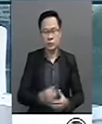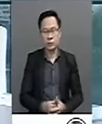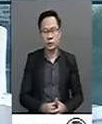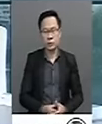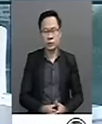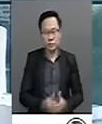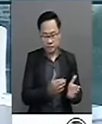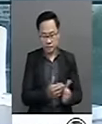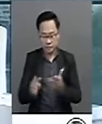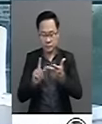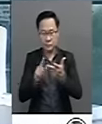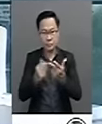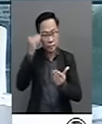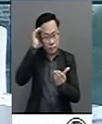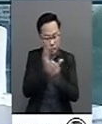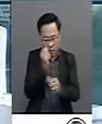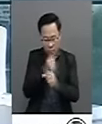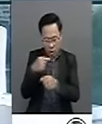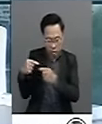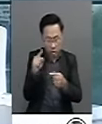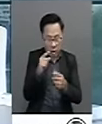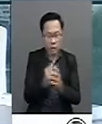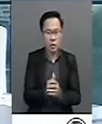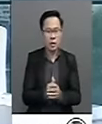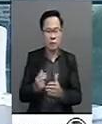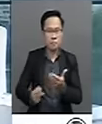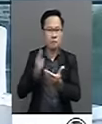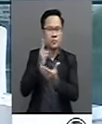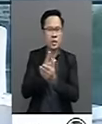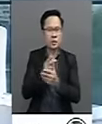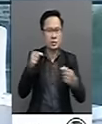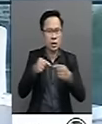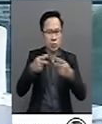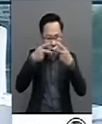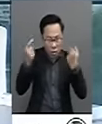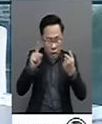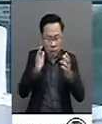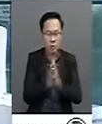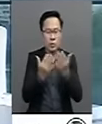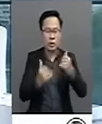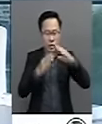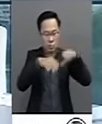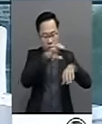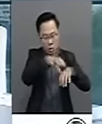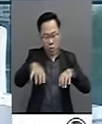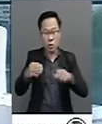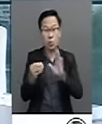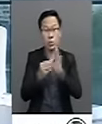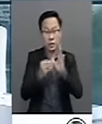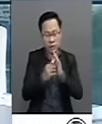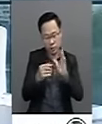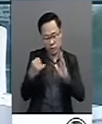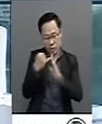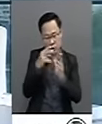เรื่องนึงคะที่เจ้าหน้าที่ตำรวจค่ะยังคงปฏิบัติงานอย่างต่อเนื่องก็คือการทวงปืนจากรังโจรนะคะไปบุกนะคะใน 16จุดในกรุงเทพฯแล้วก็